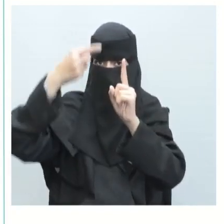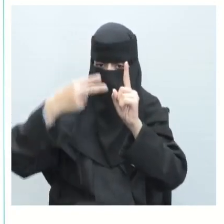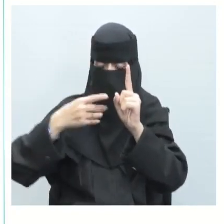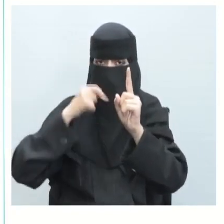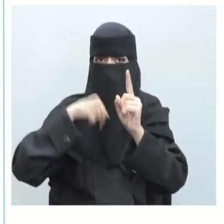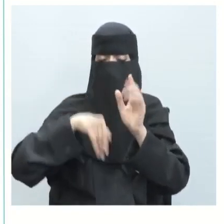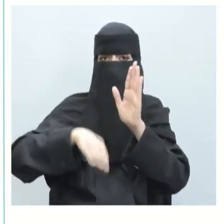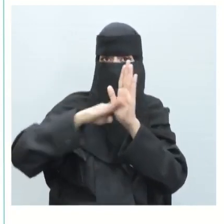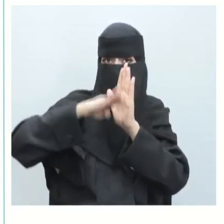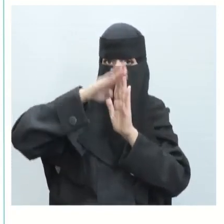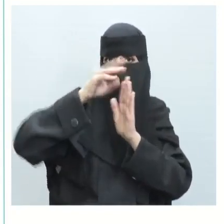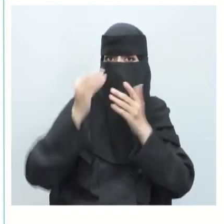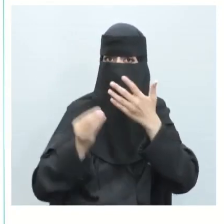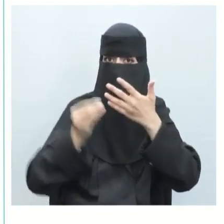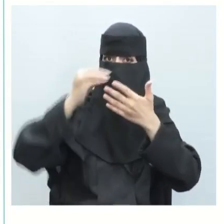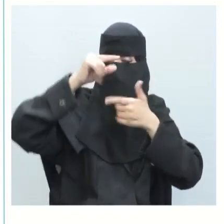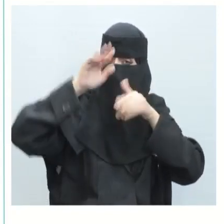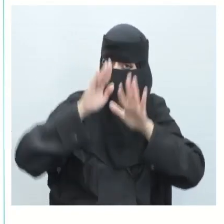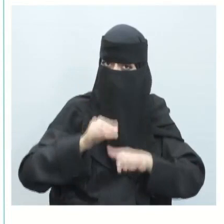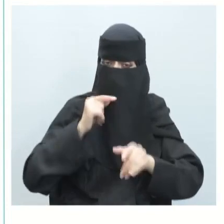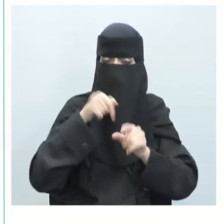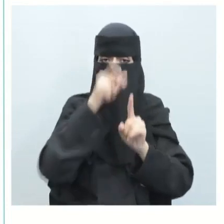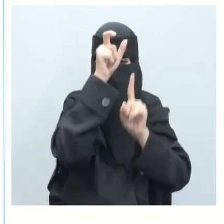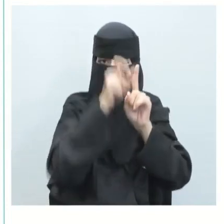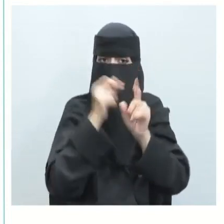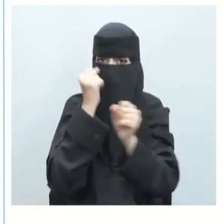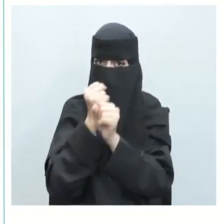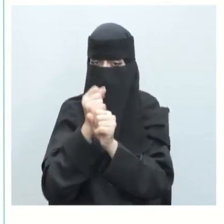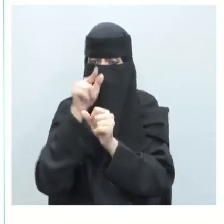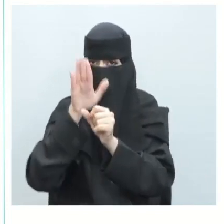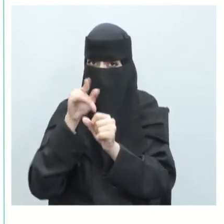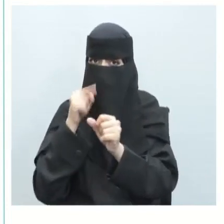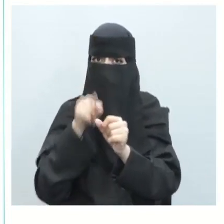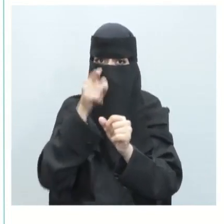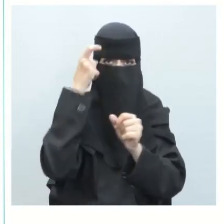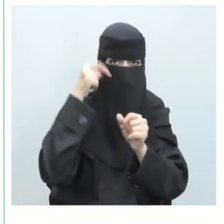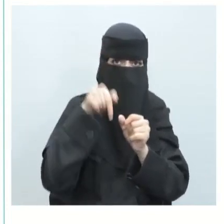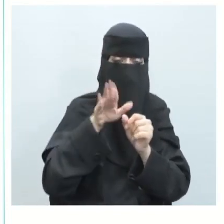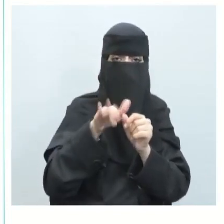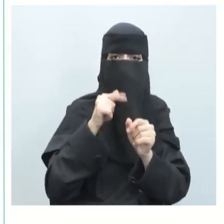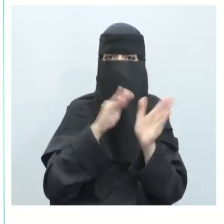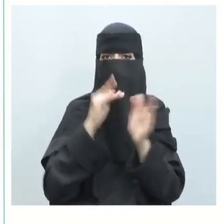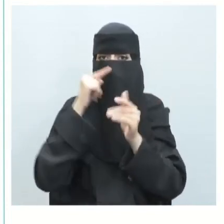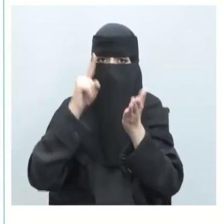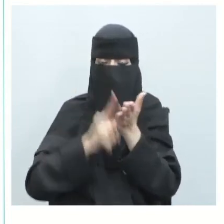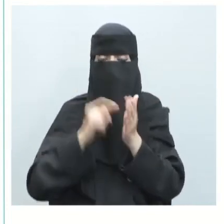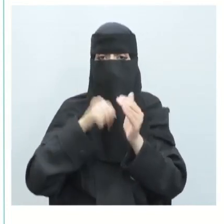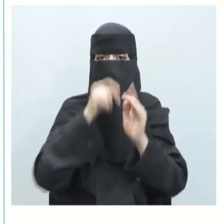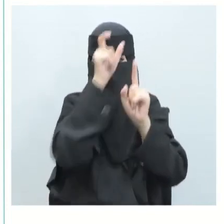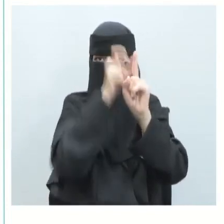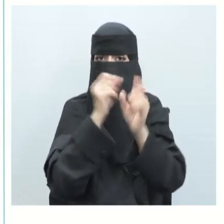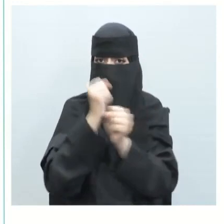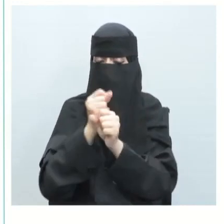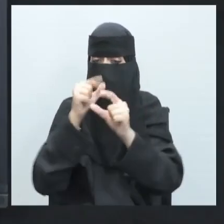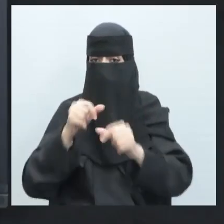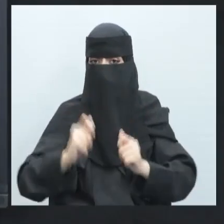خطوات ينهجها كل موظف نحن ذكرنا في المنظمات المحترفه الموظف يكون له دليل يتعرف عليه كيف ينجز